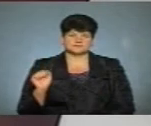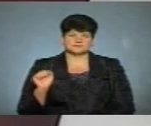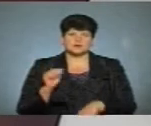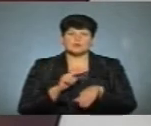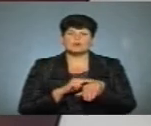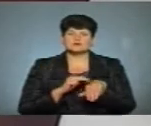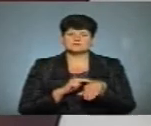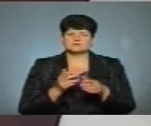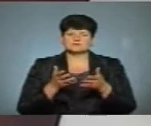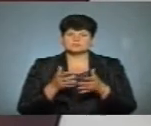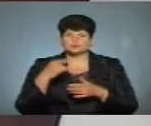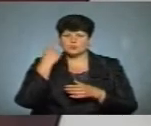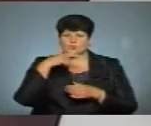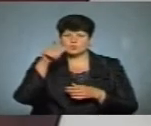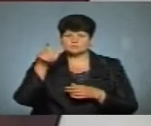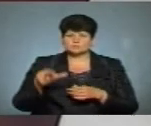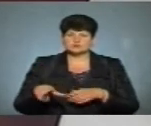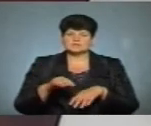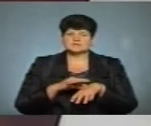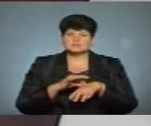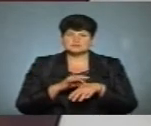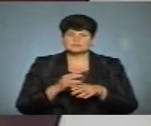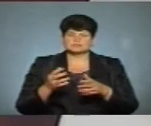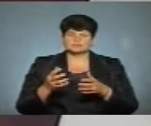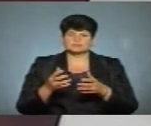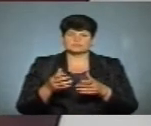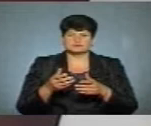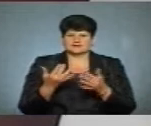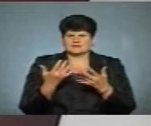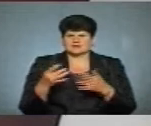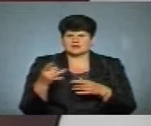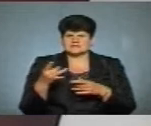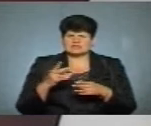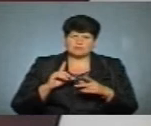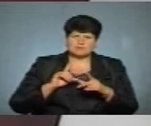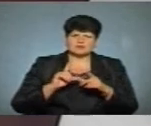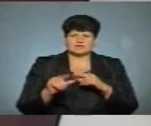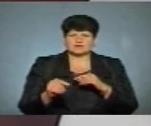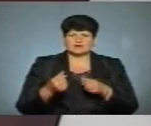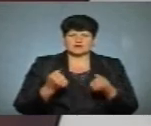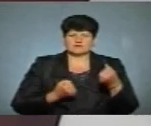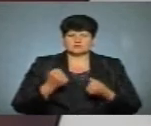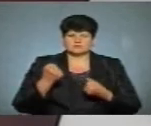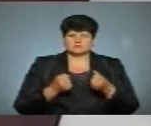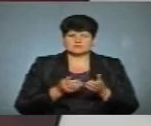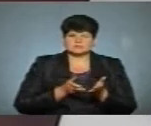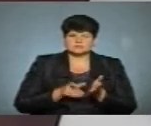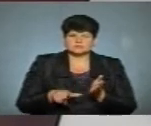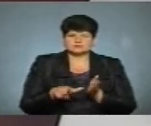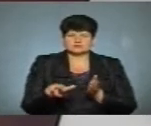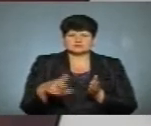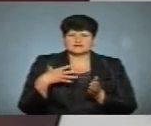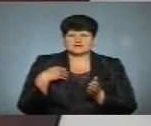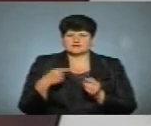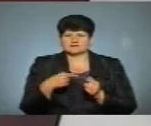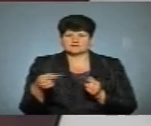Поліцейські встановлюють особу чоловіка, тіло якого декілька разів переїхали автомобілі. Частини тіла знайшли після аварії на трасі Львів-Тернопіль у Зборівському